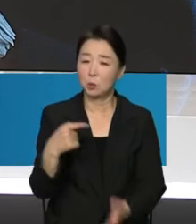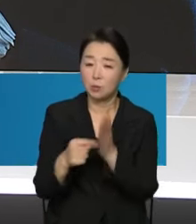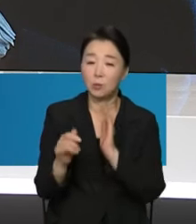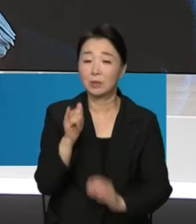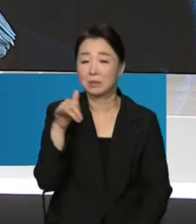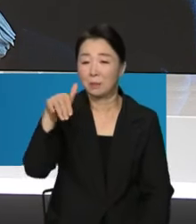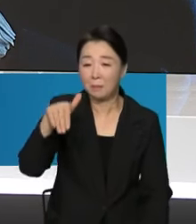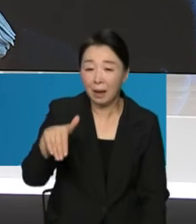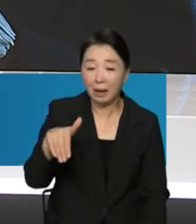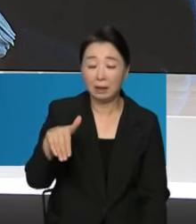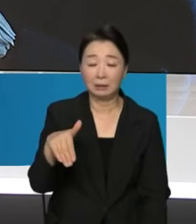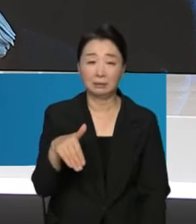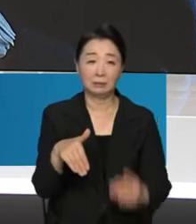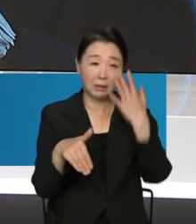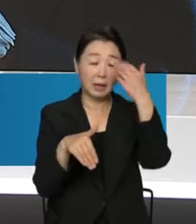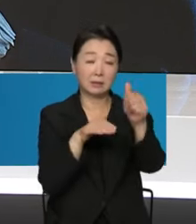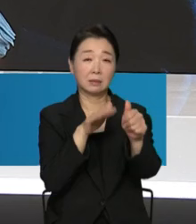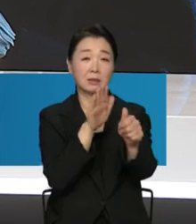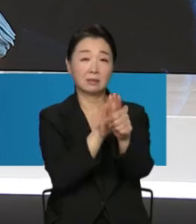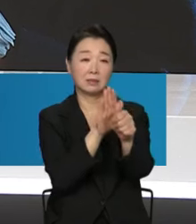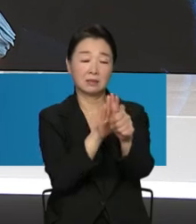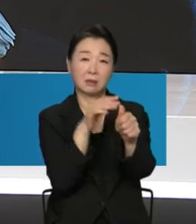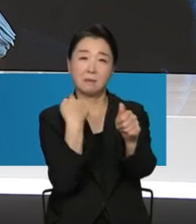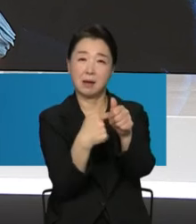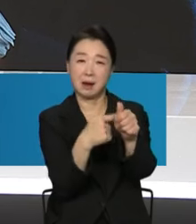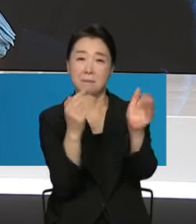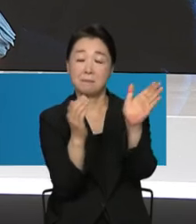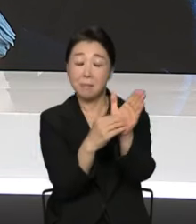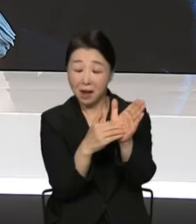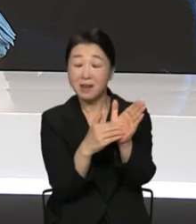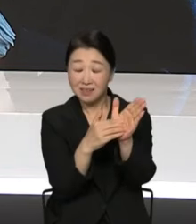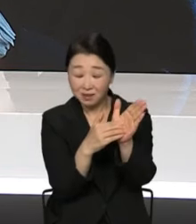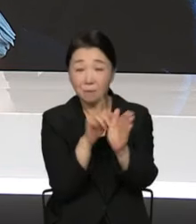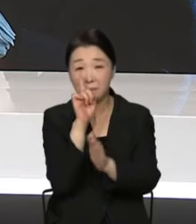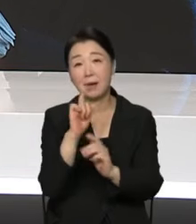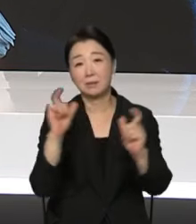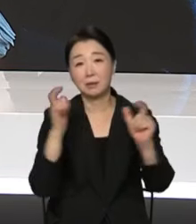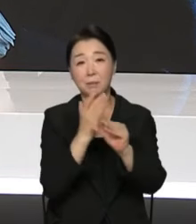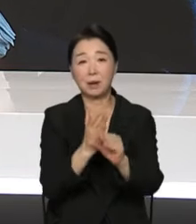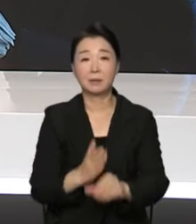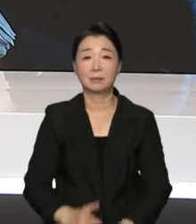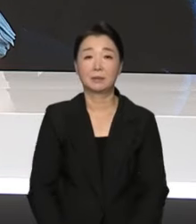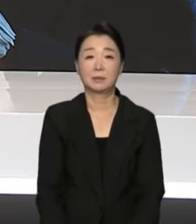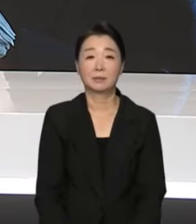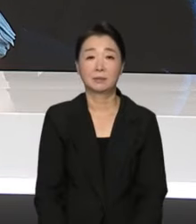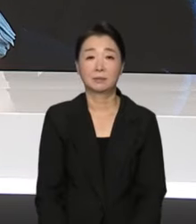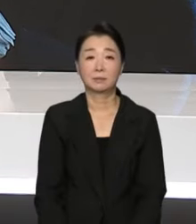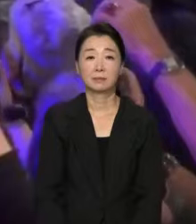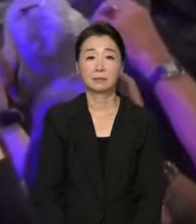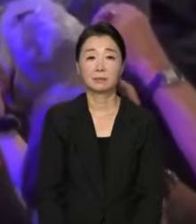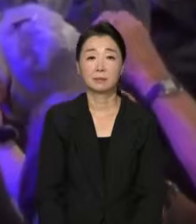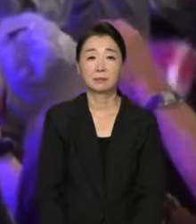트럼프를 직접 비난하는 네거티브 발언이 부쩍 늘었습니다. 워싱턴 정강현 특파원입니다.